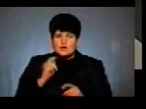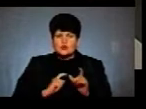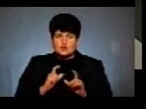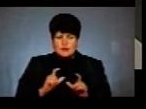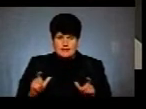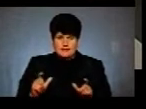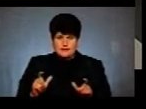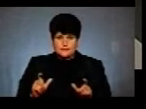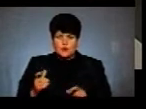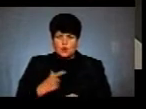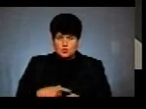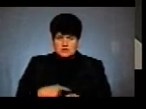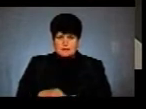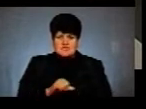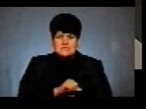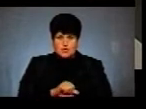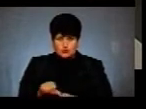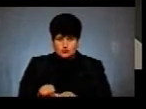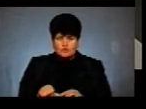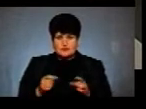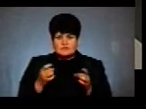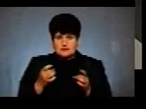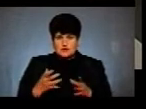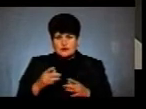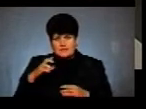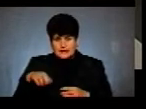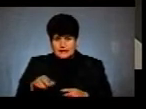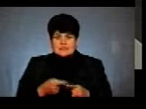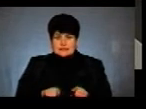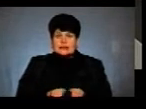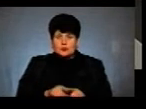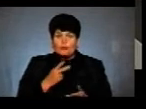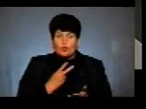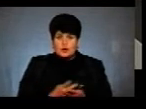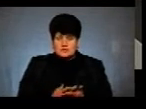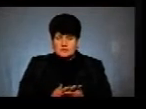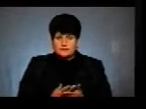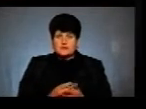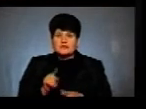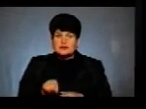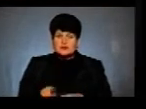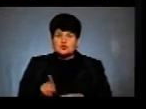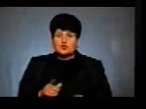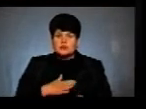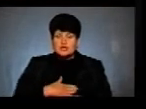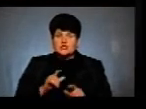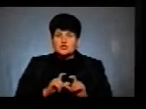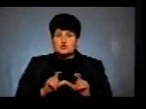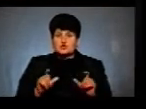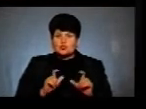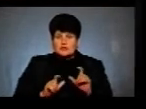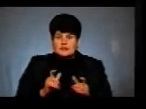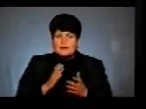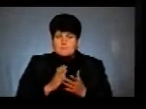предметів у себе за кордоном, в цивілізованих країнах. Це теж показник. Те, що наші студенти на сьогоднішній день